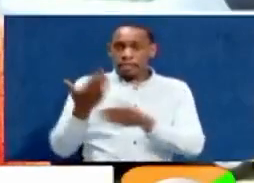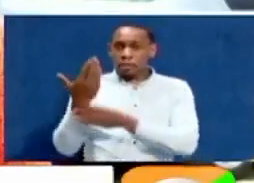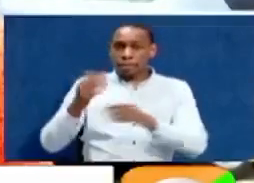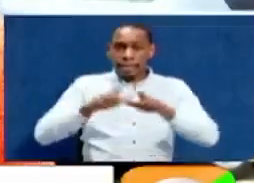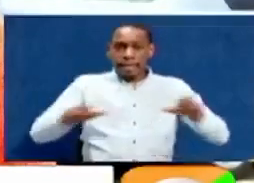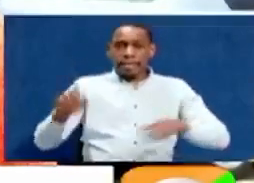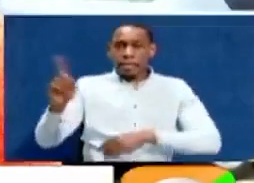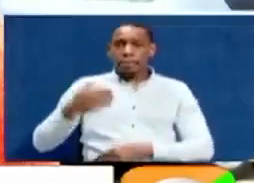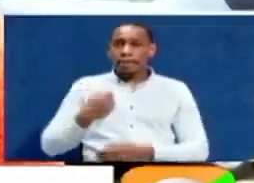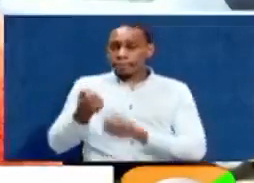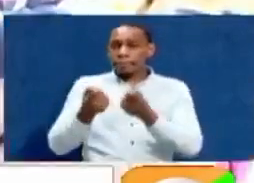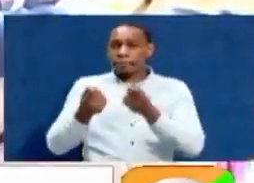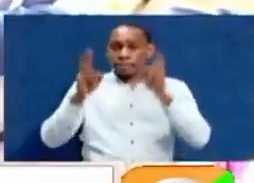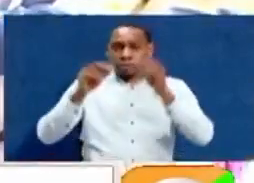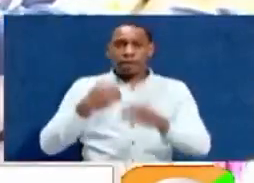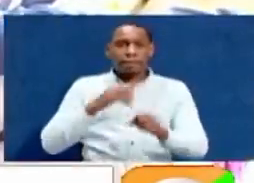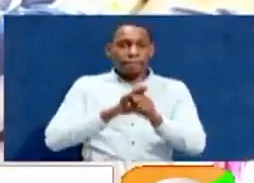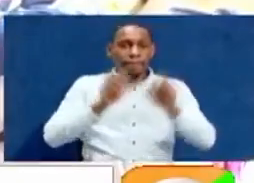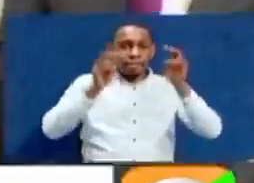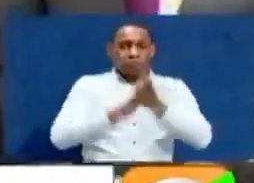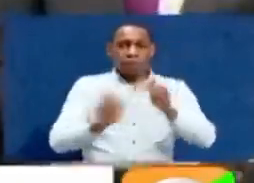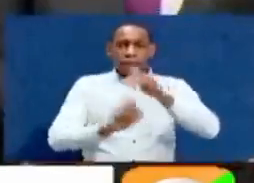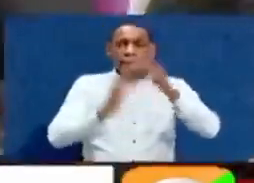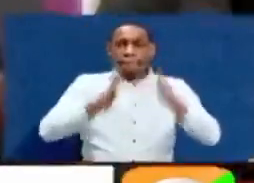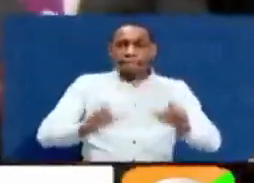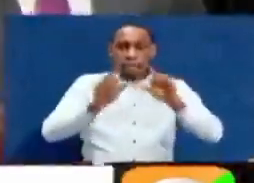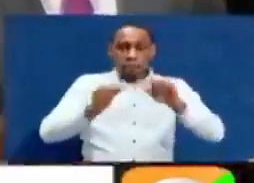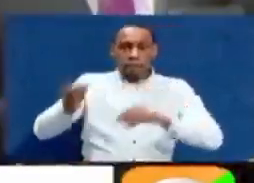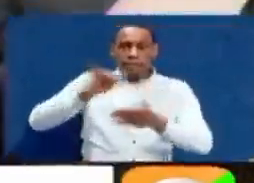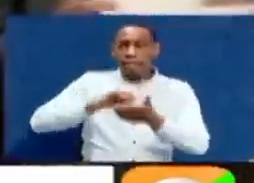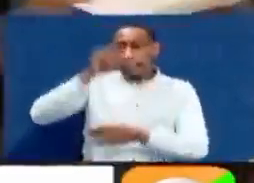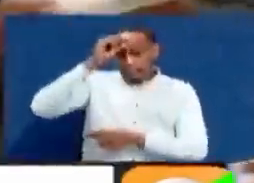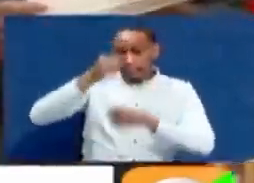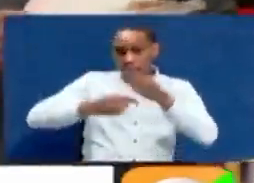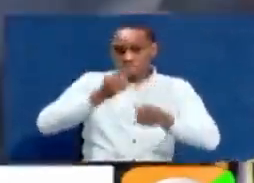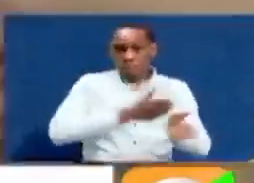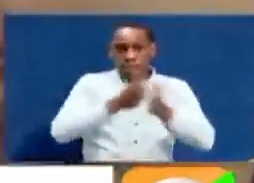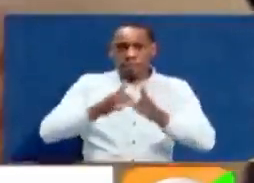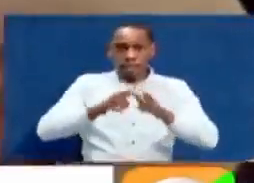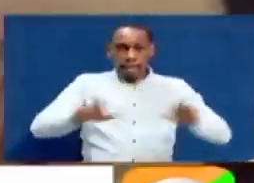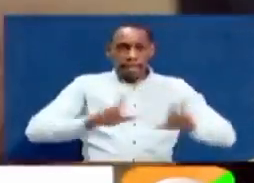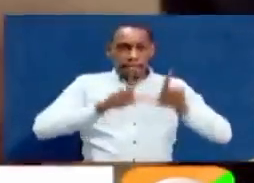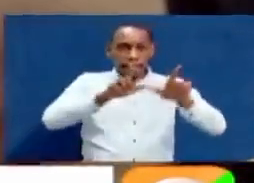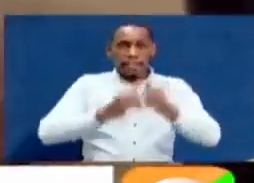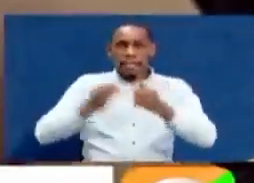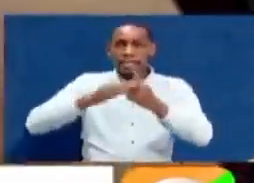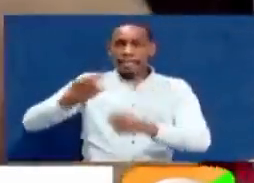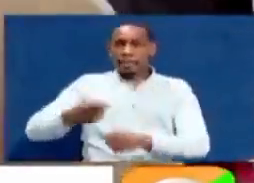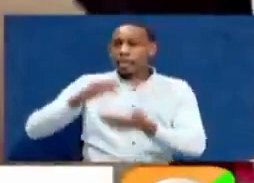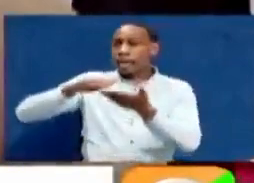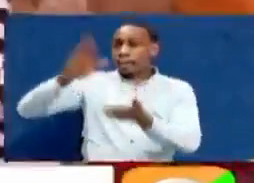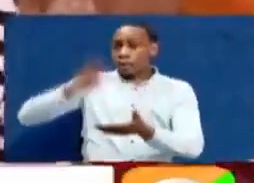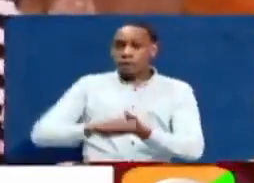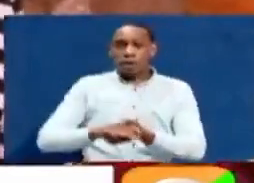Nairobi because we have a few issues, and we have many issues. Karonei akiongeza kuwa serikali iko katika mpango wa kutoa hati miliki 1018